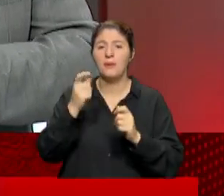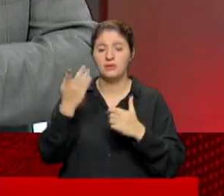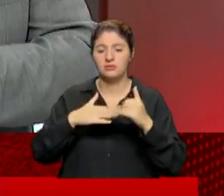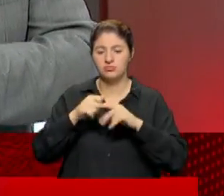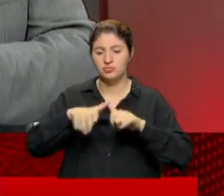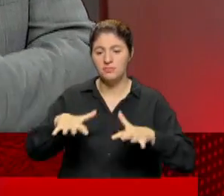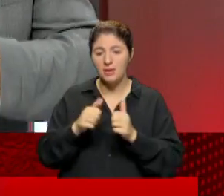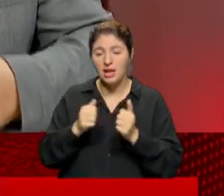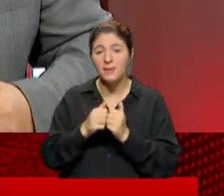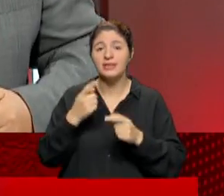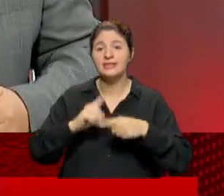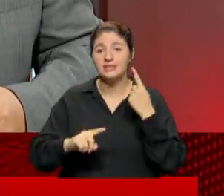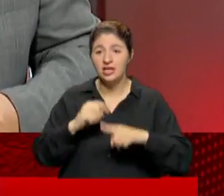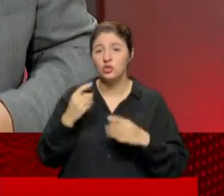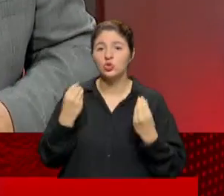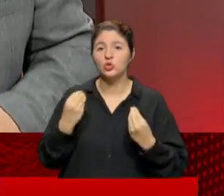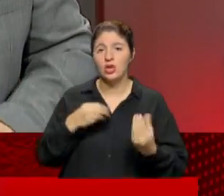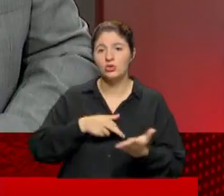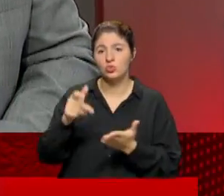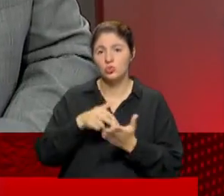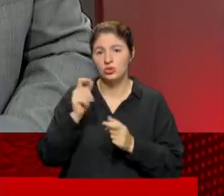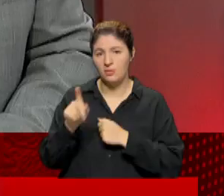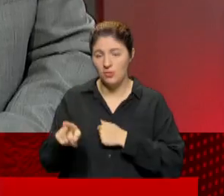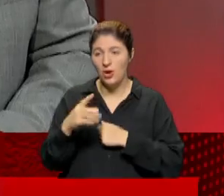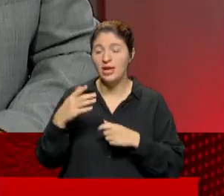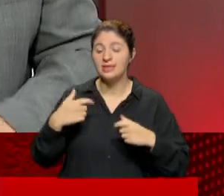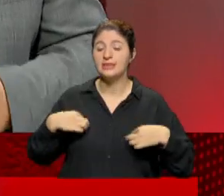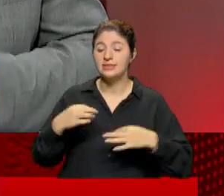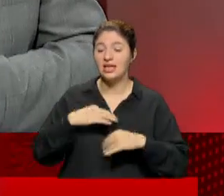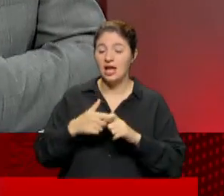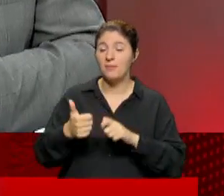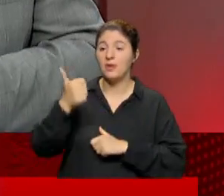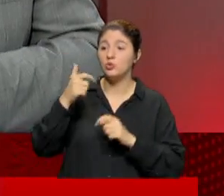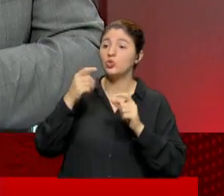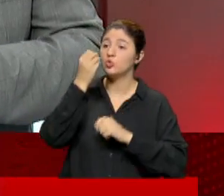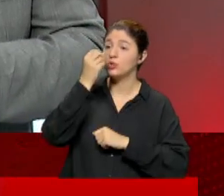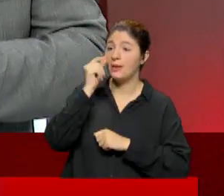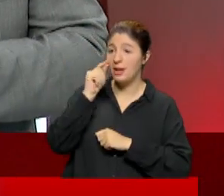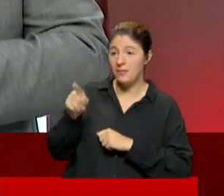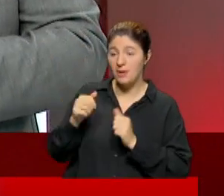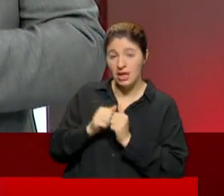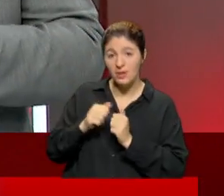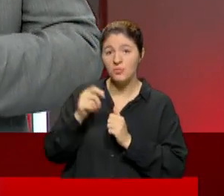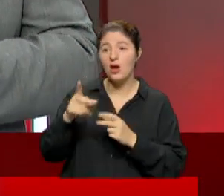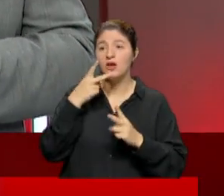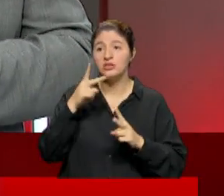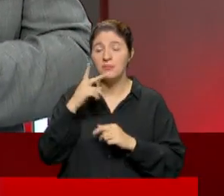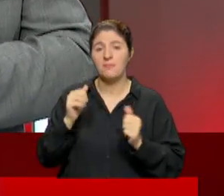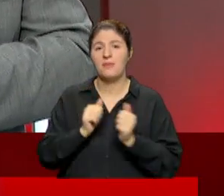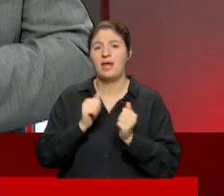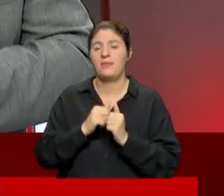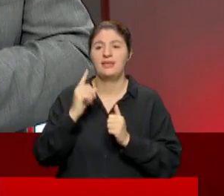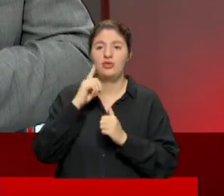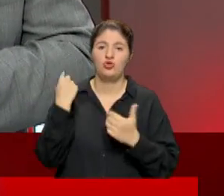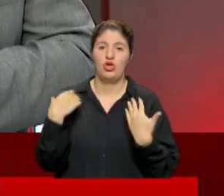yapıyla siyaseti güzel yürütüyor sayın genel başkanımız Gültekin uysal'a bu açıklamayı birlikte dinledik